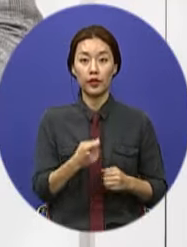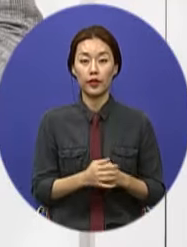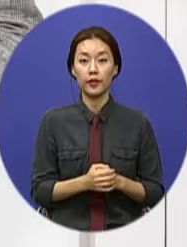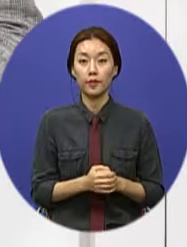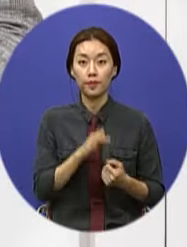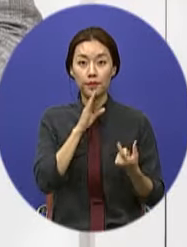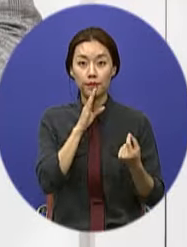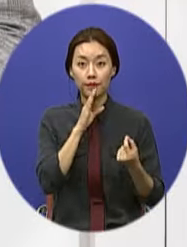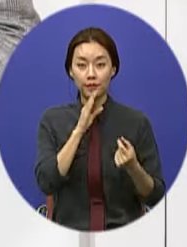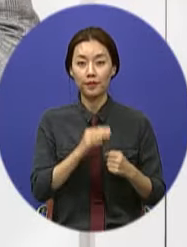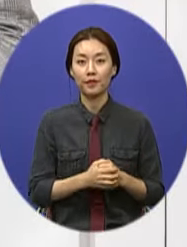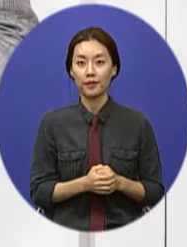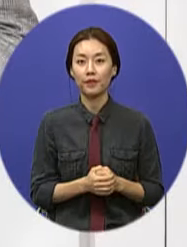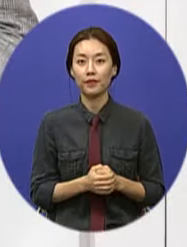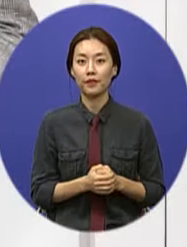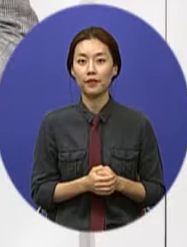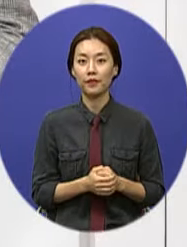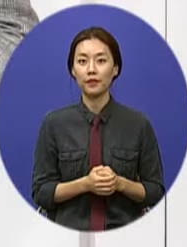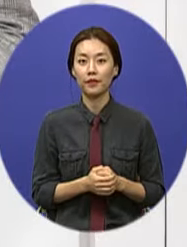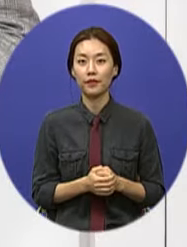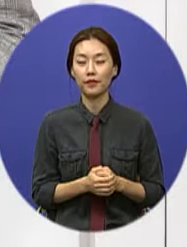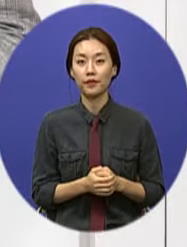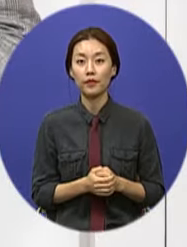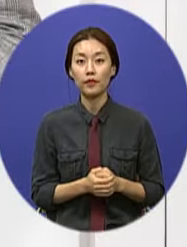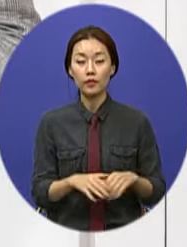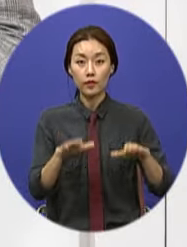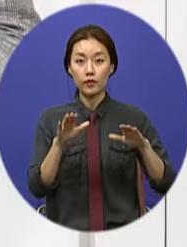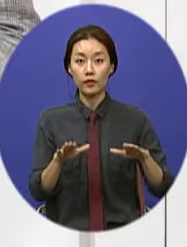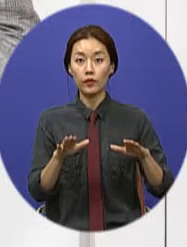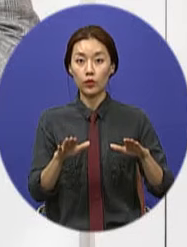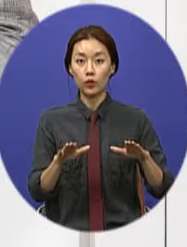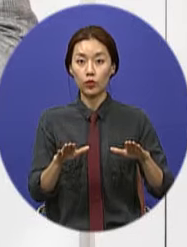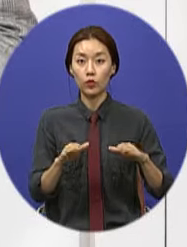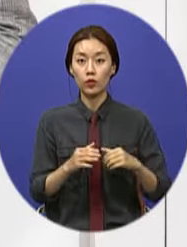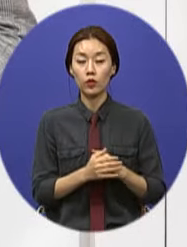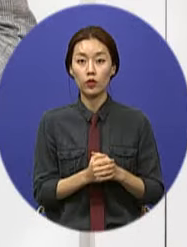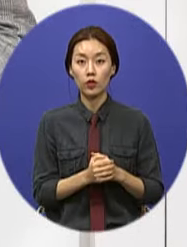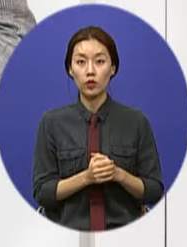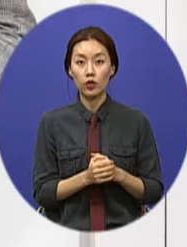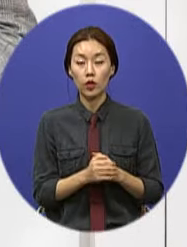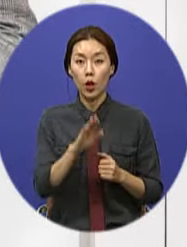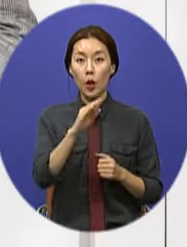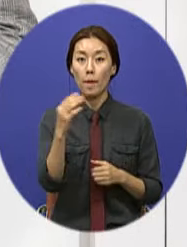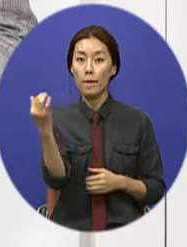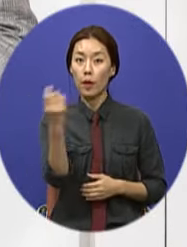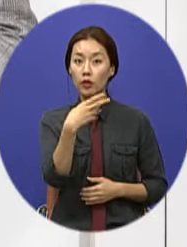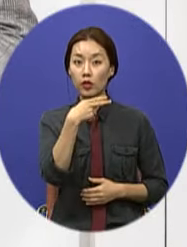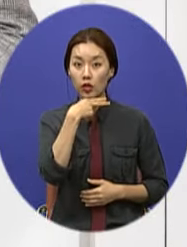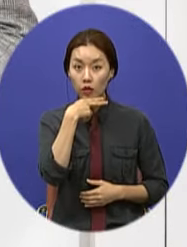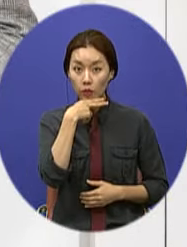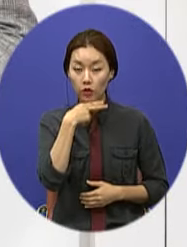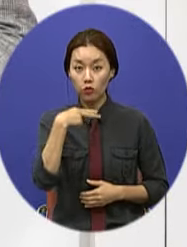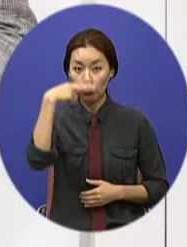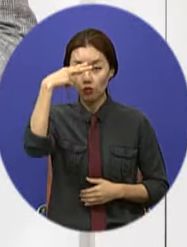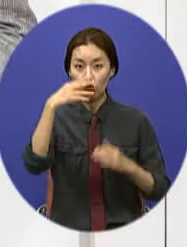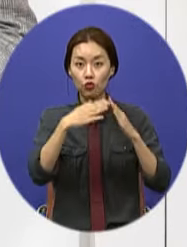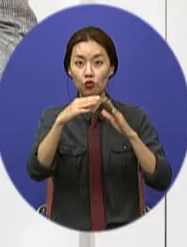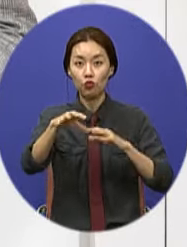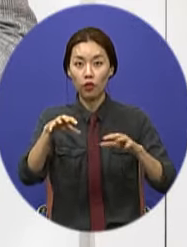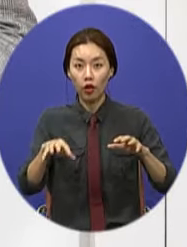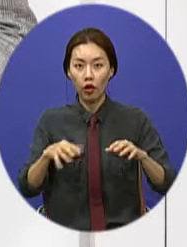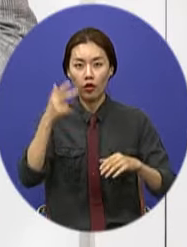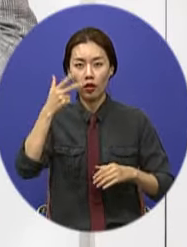그죠? 예. 네. 네. 어, 오늘은 또 번지 없는 주막 아주 옛날